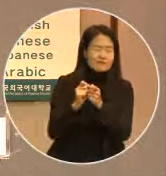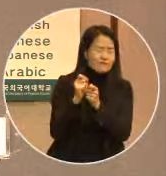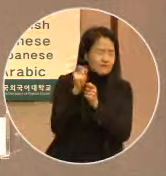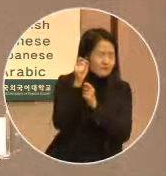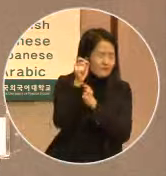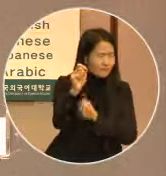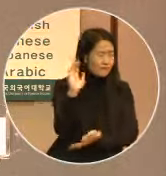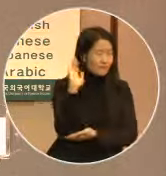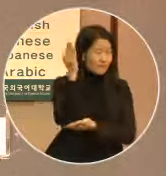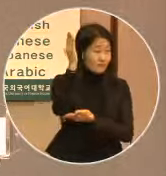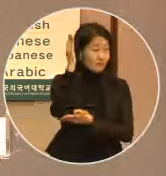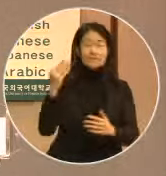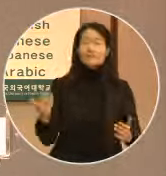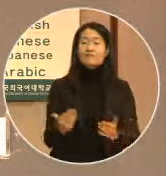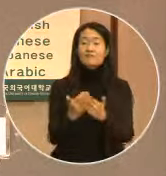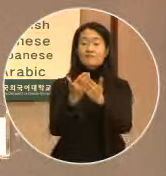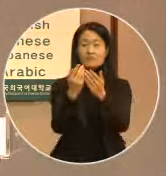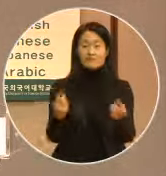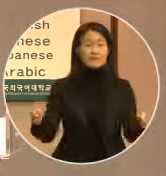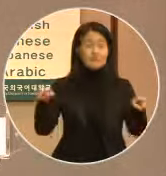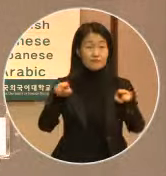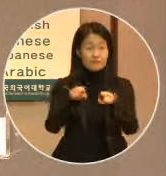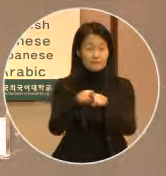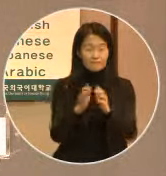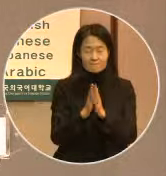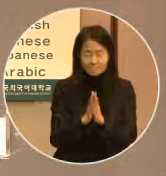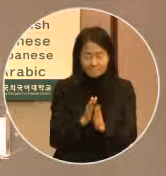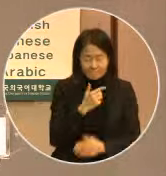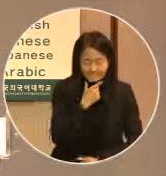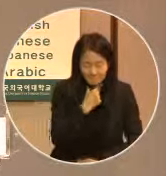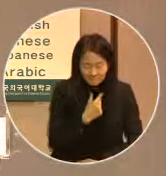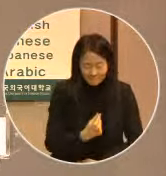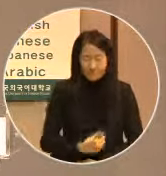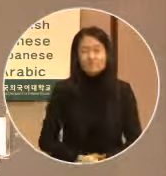영광과 발전이 함께하기를 기원합니다.